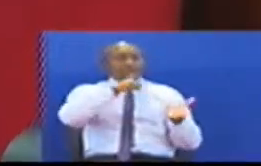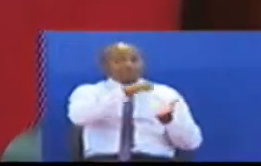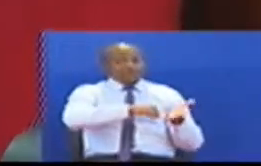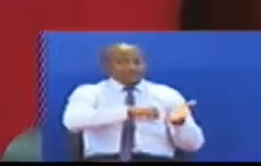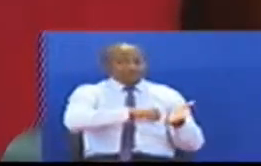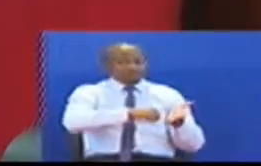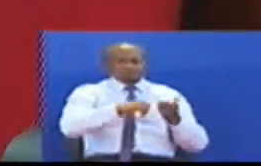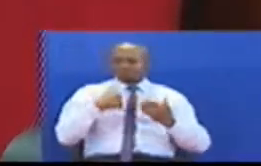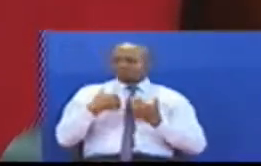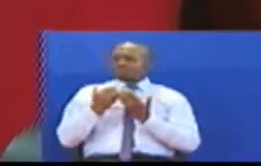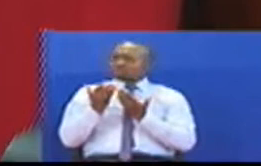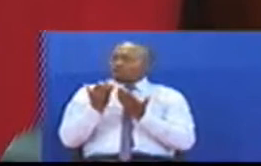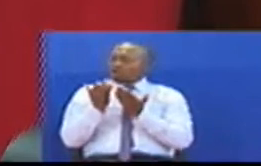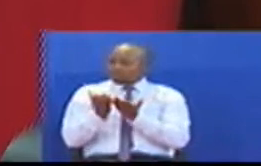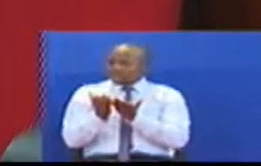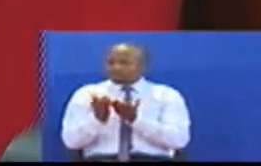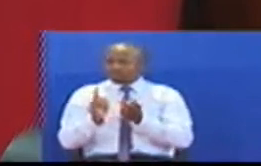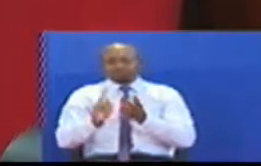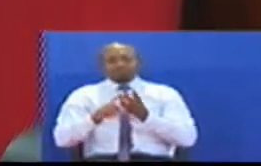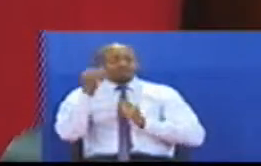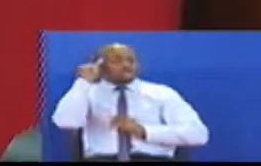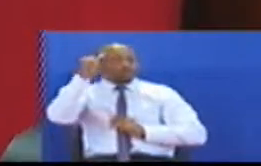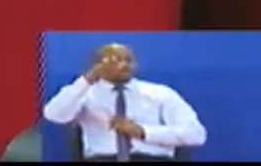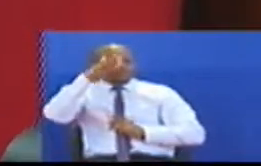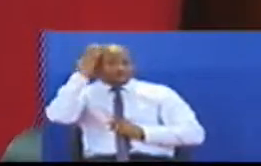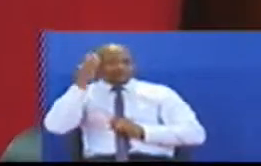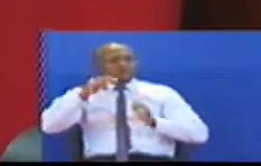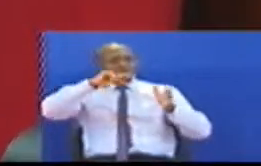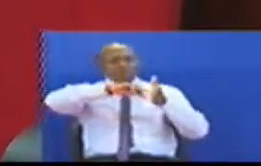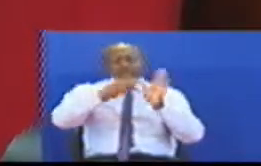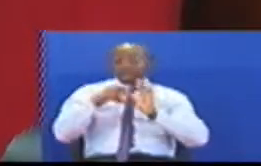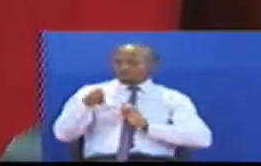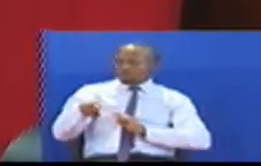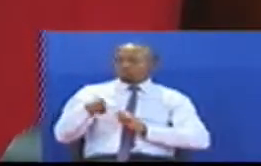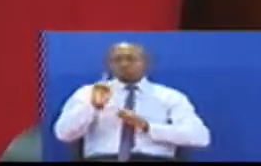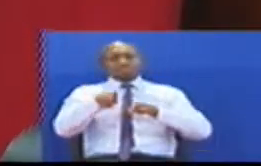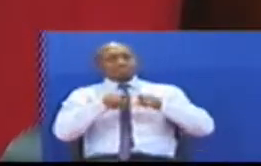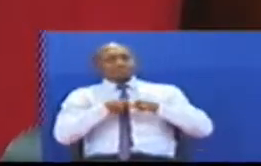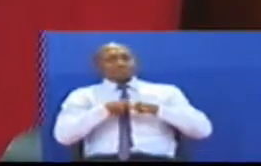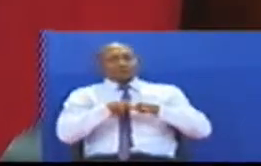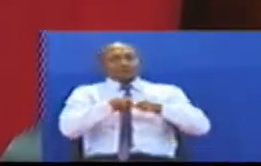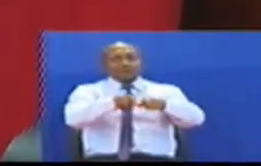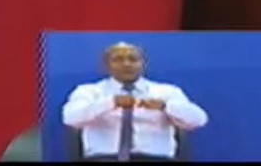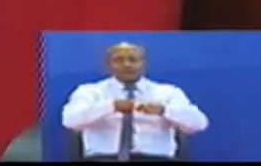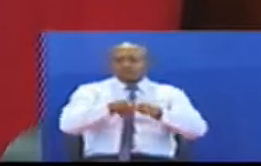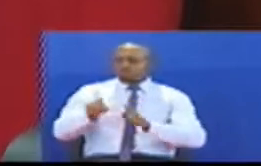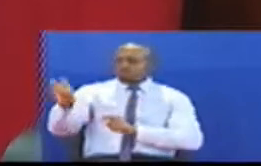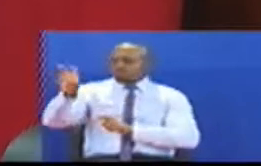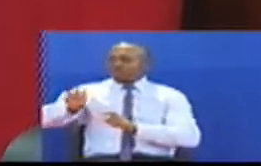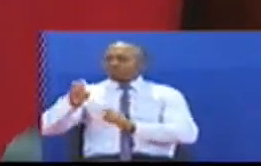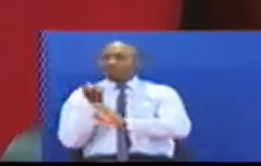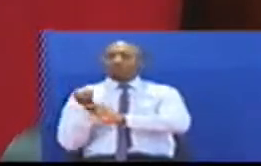Nilikuwa naomba niishukuru serikali kwamba mkakati huu uendane pia na kupatikana na